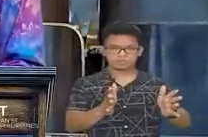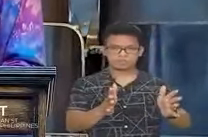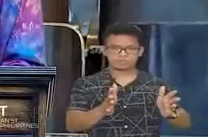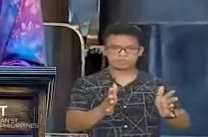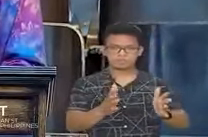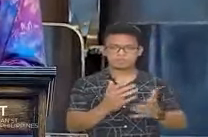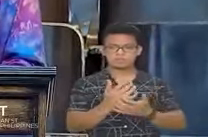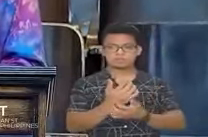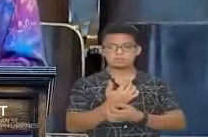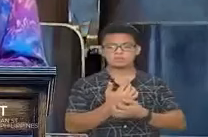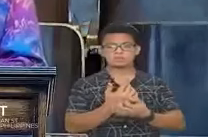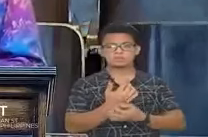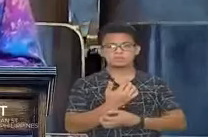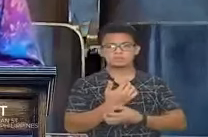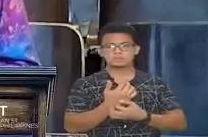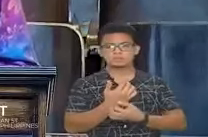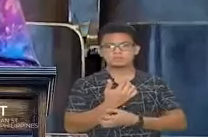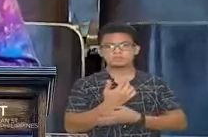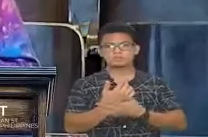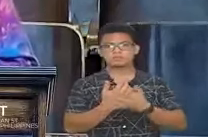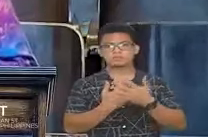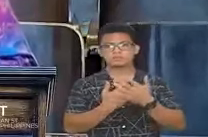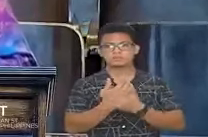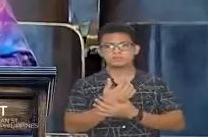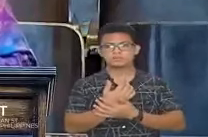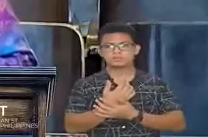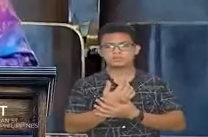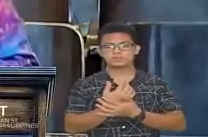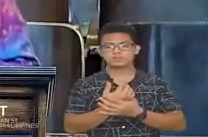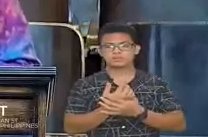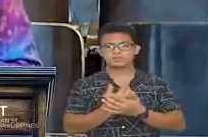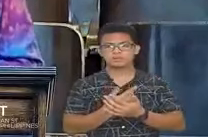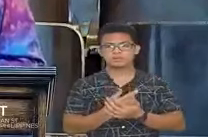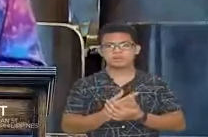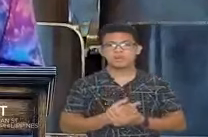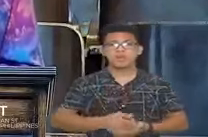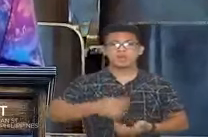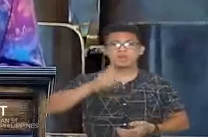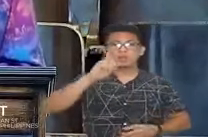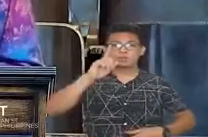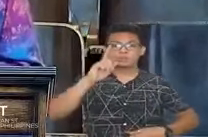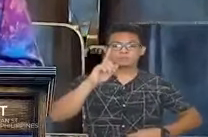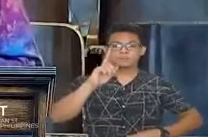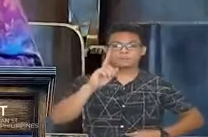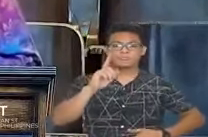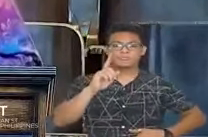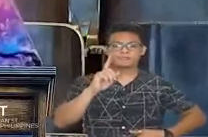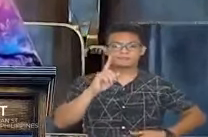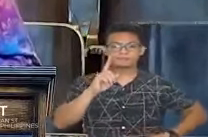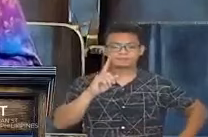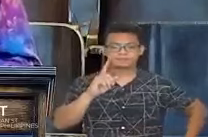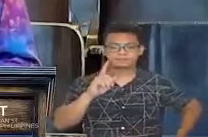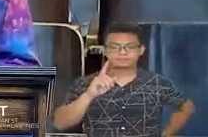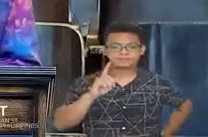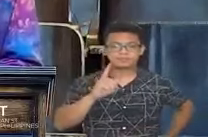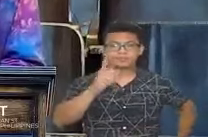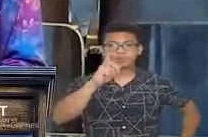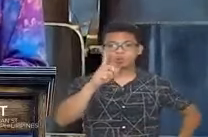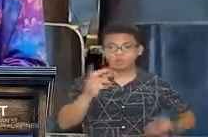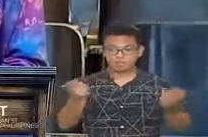Gipanguha ang among membro. Mga isuon kung nagdawat ang tao sa wani mo na kuha.